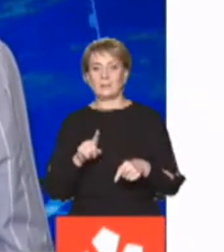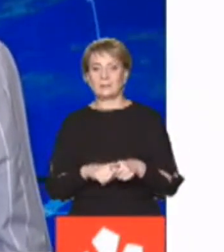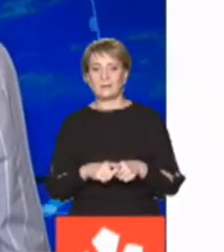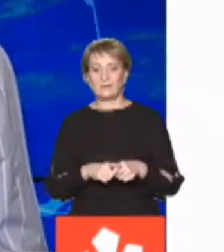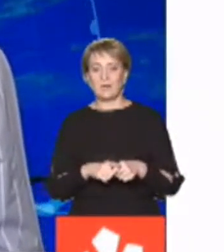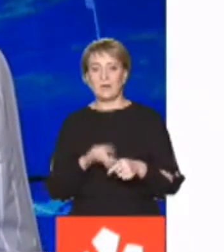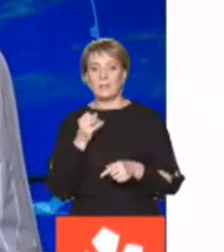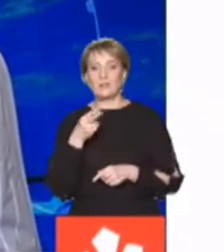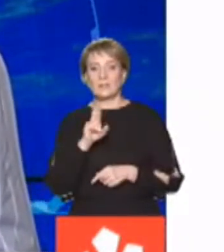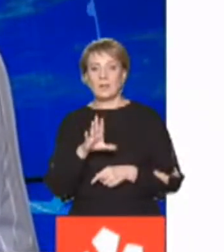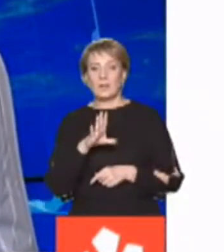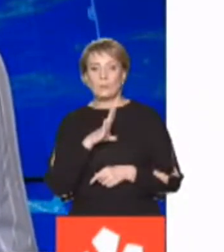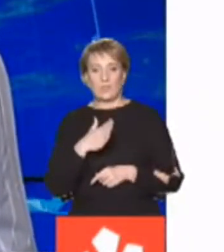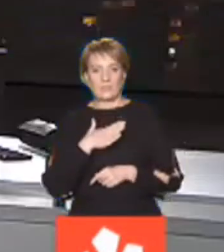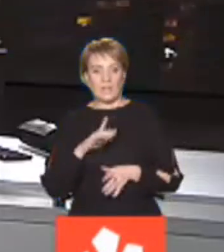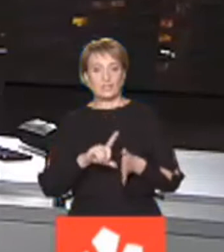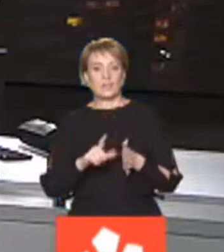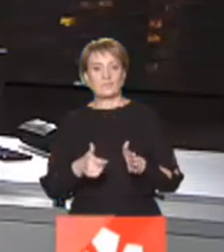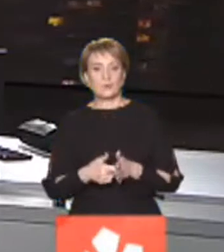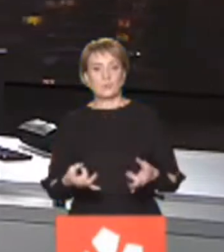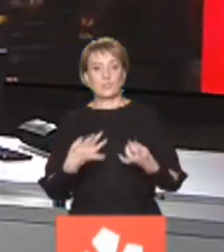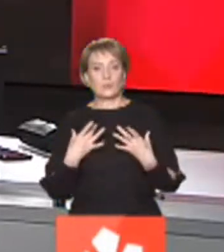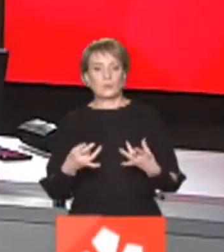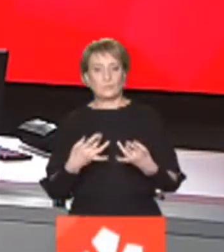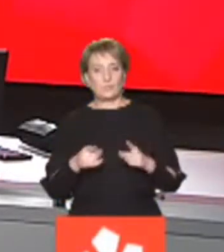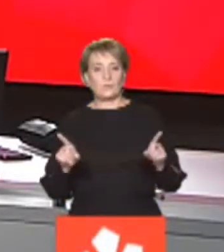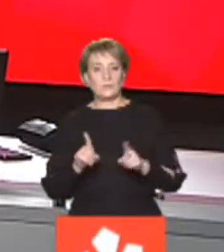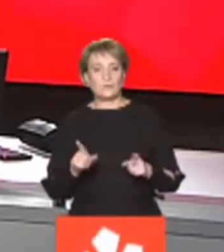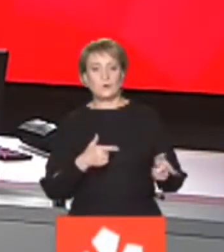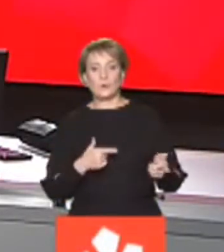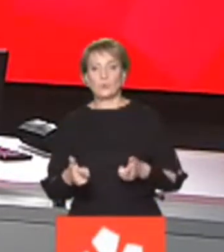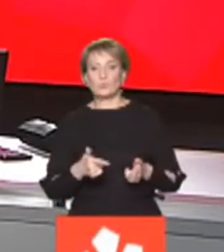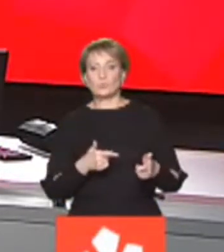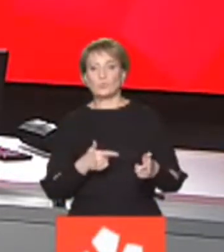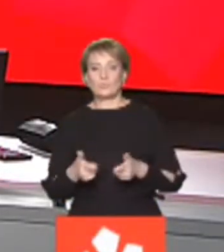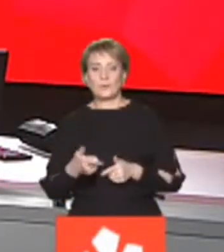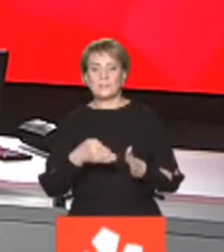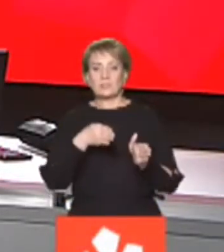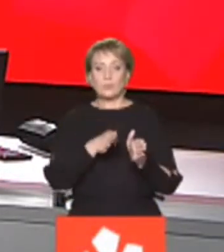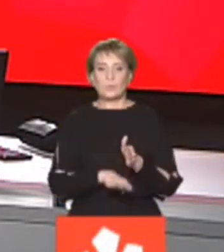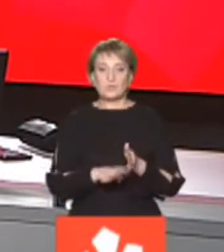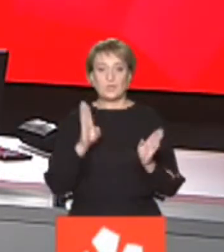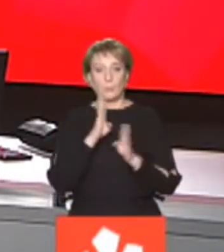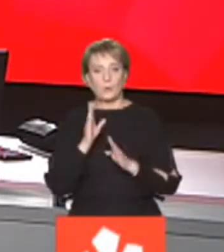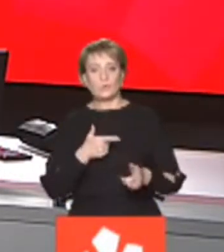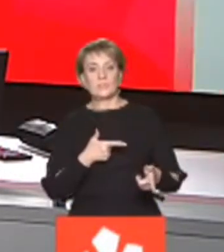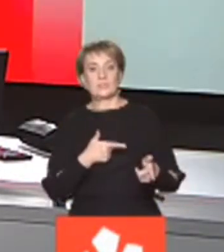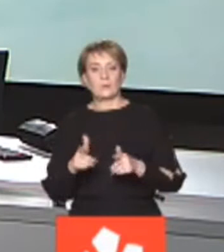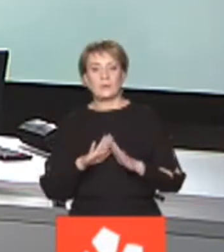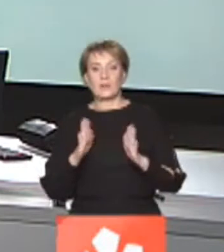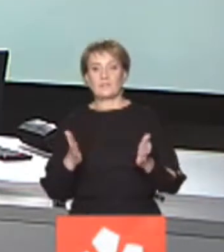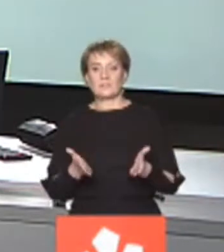Птуха була в нашій студії, розповіла нам, до чого нам готуватися. До погіршення погоди готові.